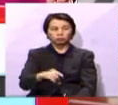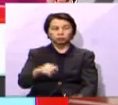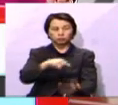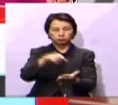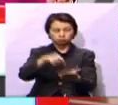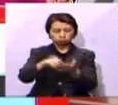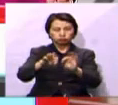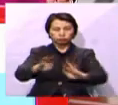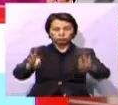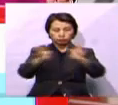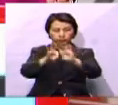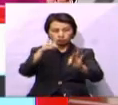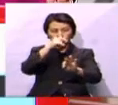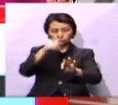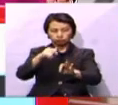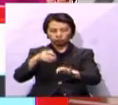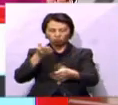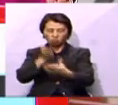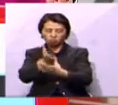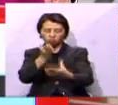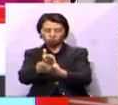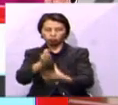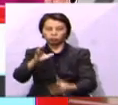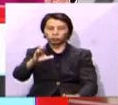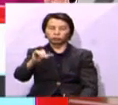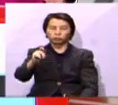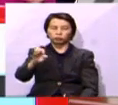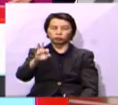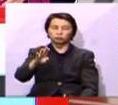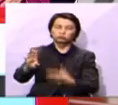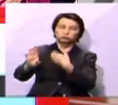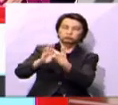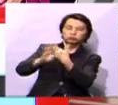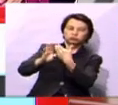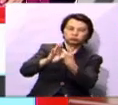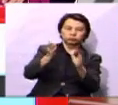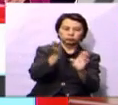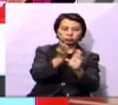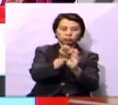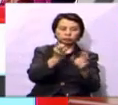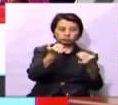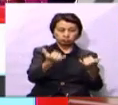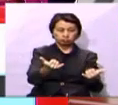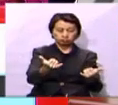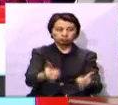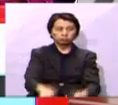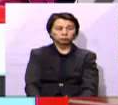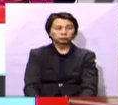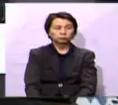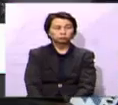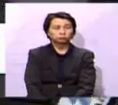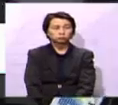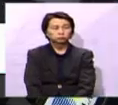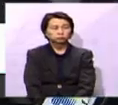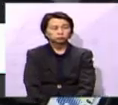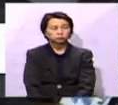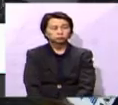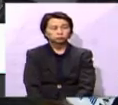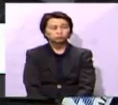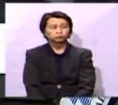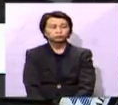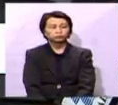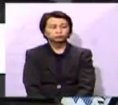penting memandangkan serangan cyber merupakan antara risiko utama bank ketika ini. To